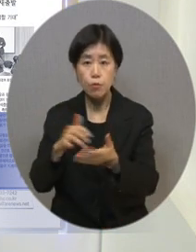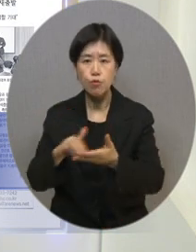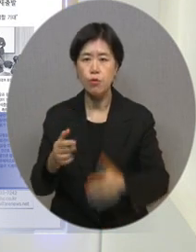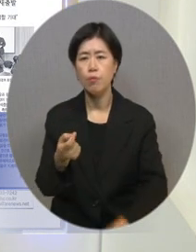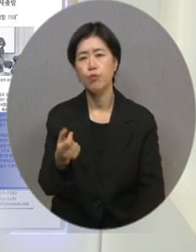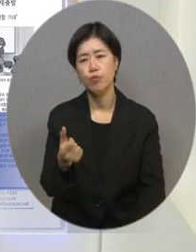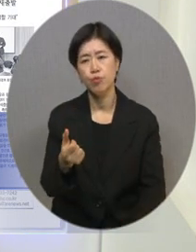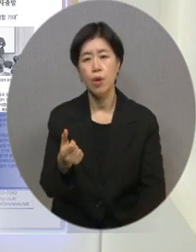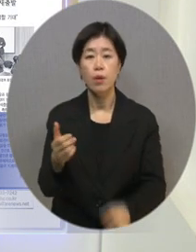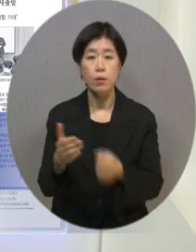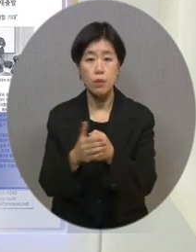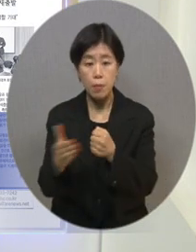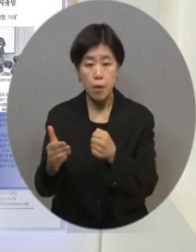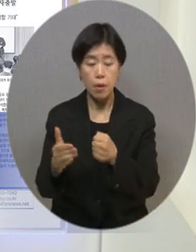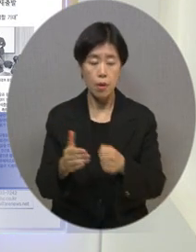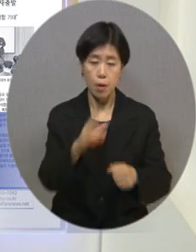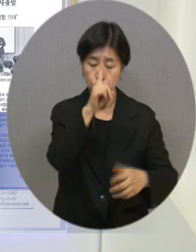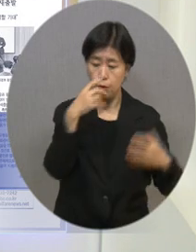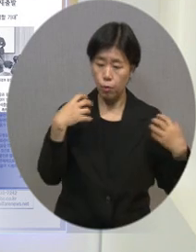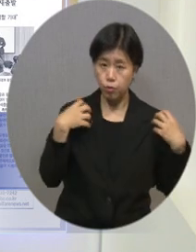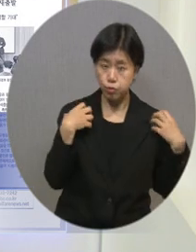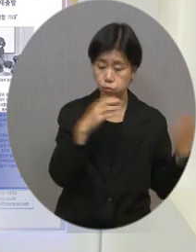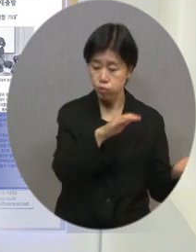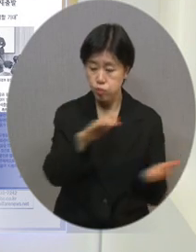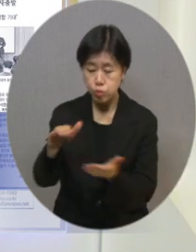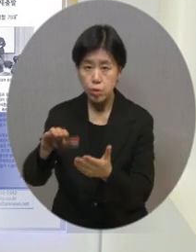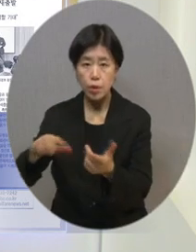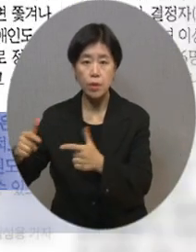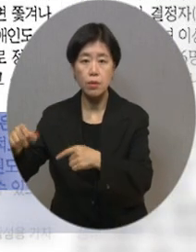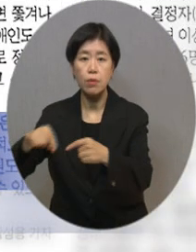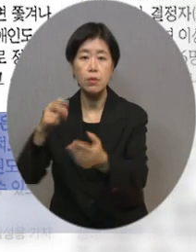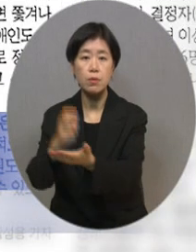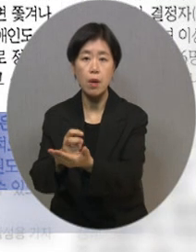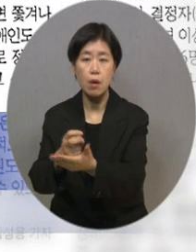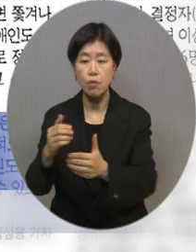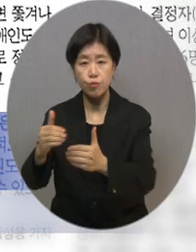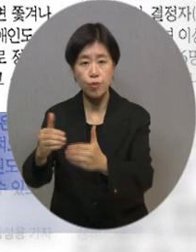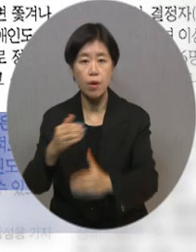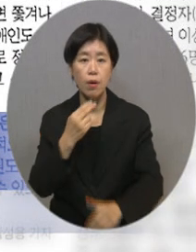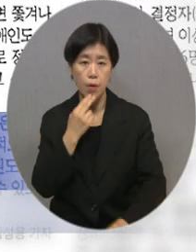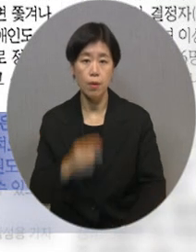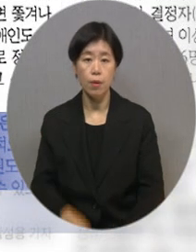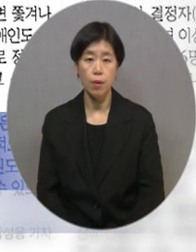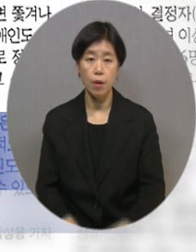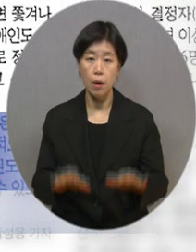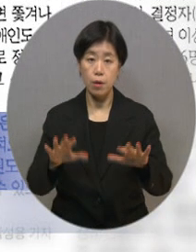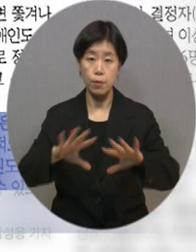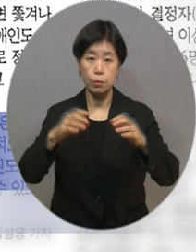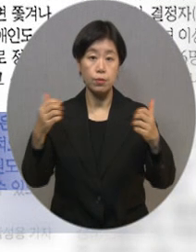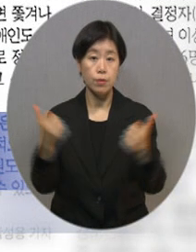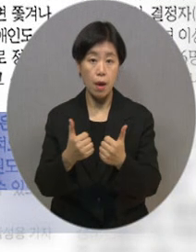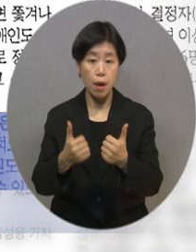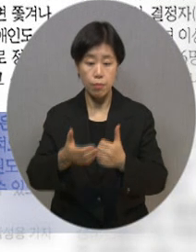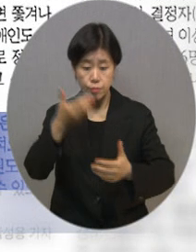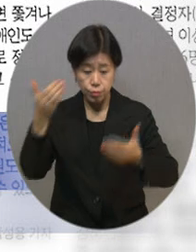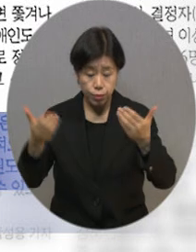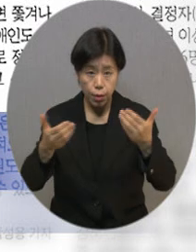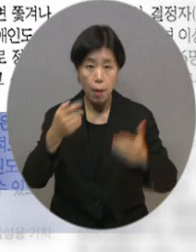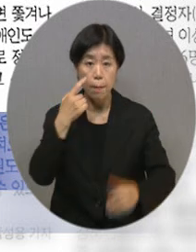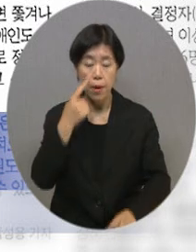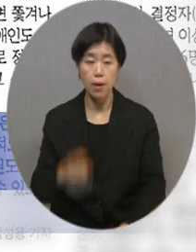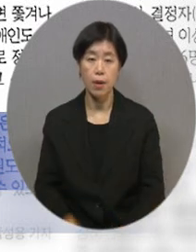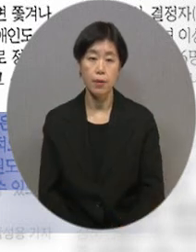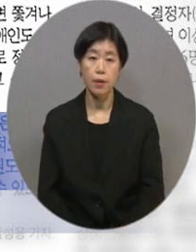전략을 제대로 수행하지 못하고 있는 것으로 드러났습니다 이번 국회 국정감사에서 밝혀진